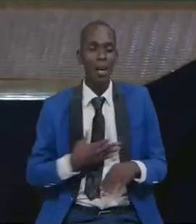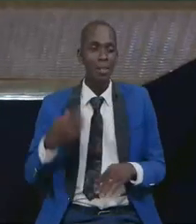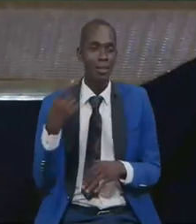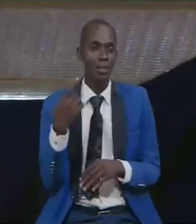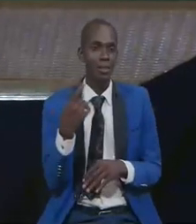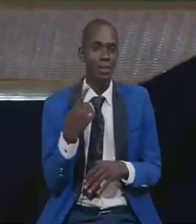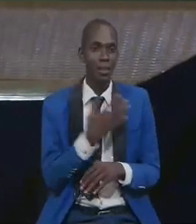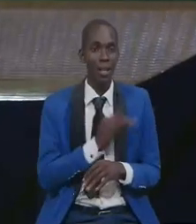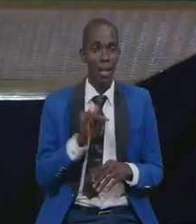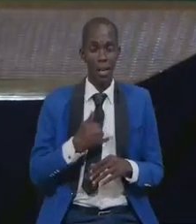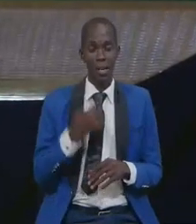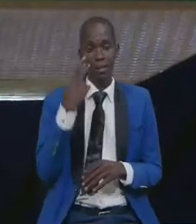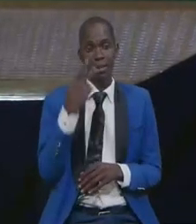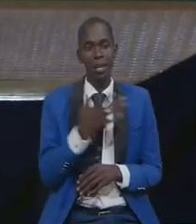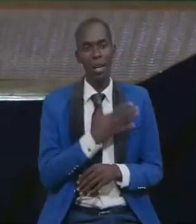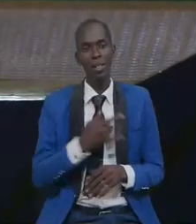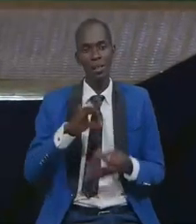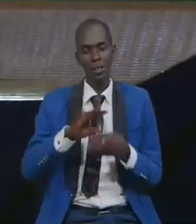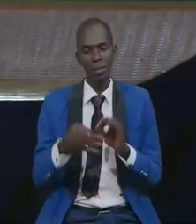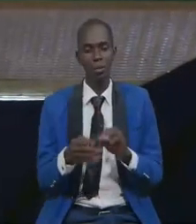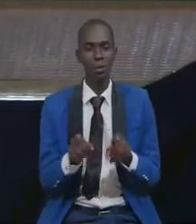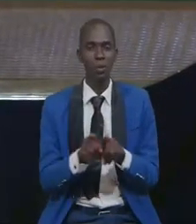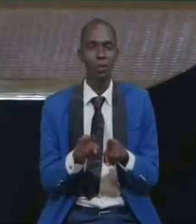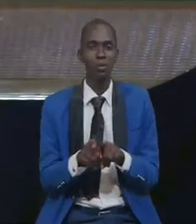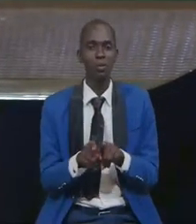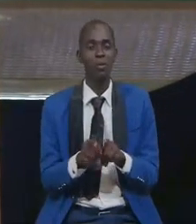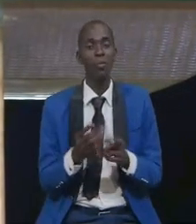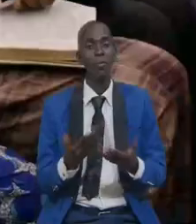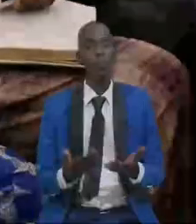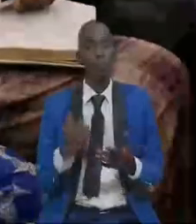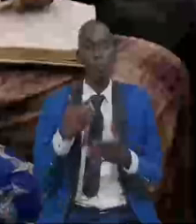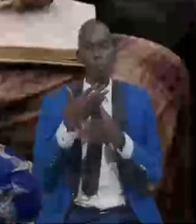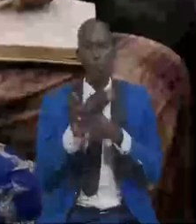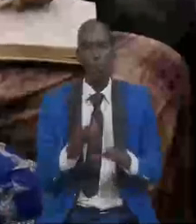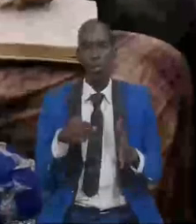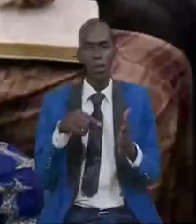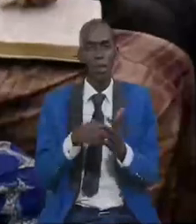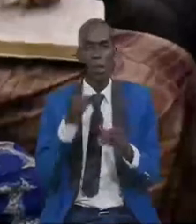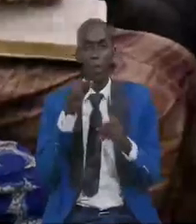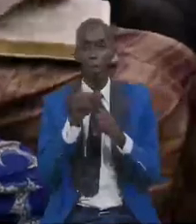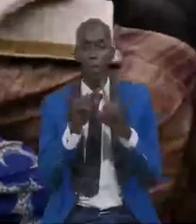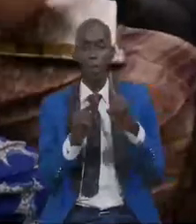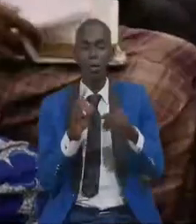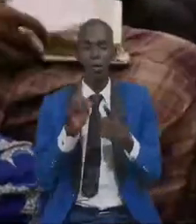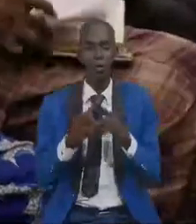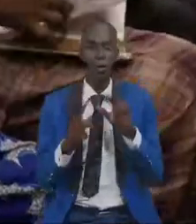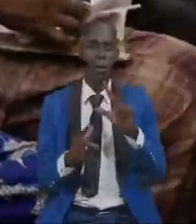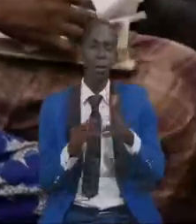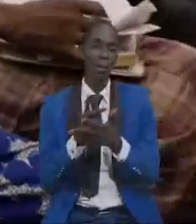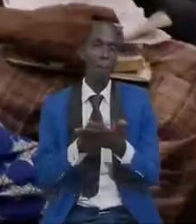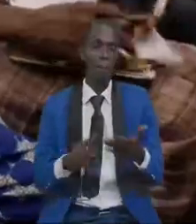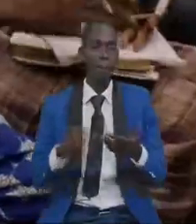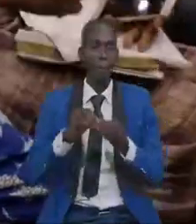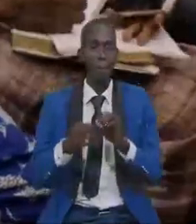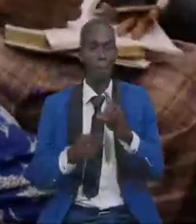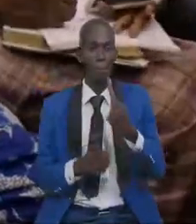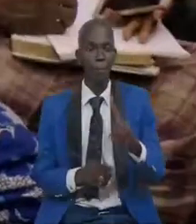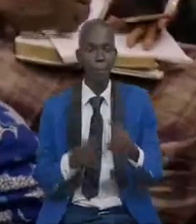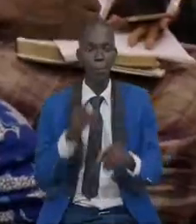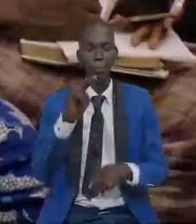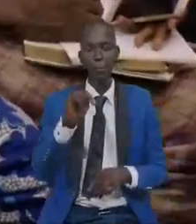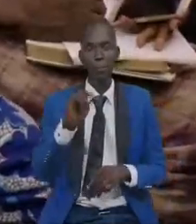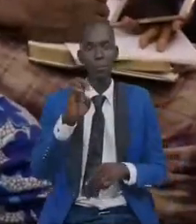Donne-moi l'explication des visions que j'ai eues en songe. Nous allons diviser ce premier point en trois sections. Numéro